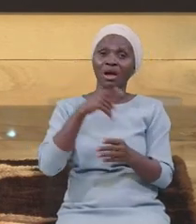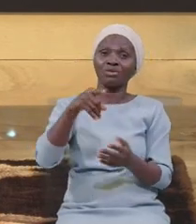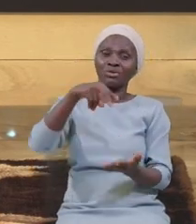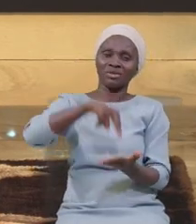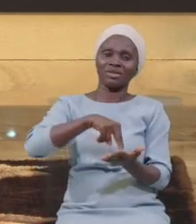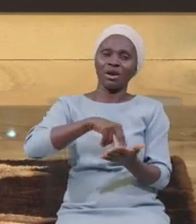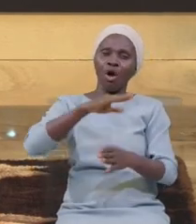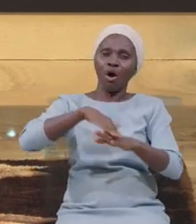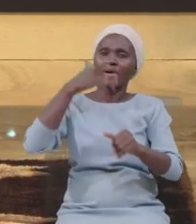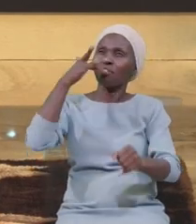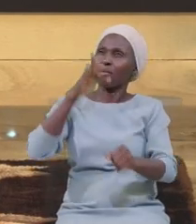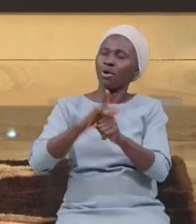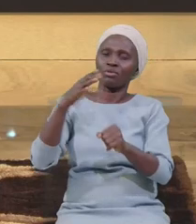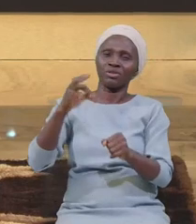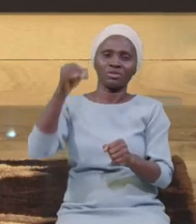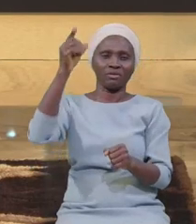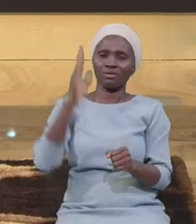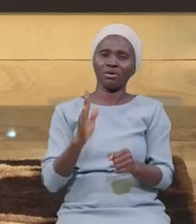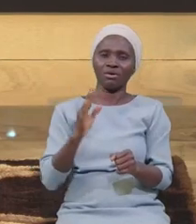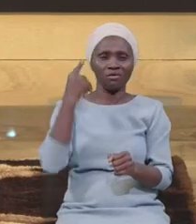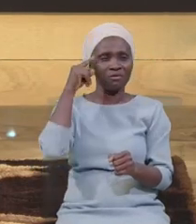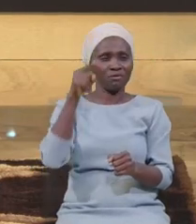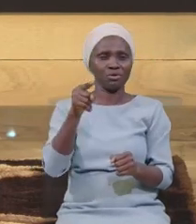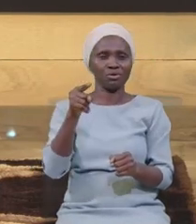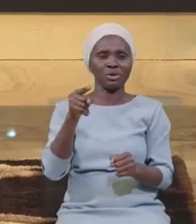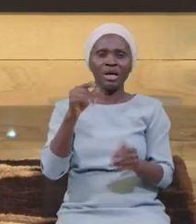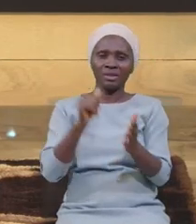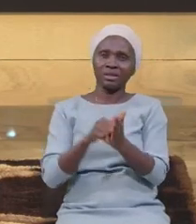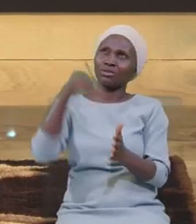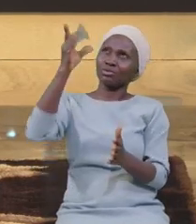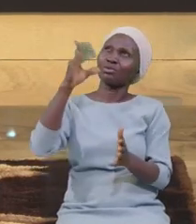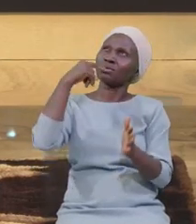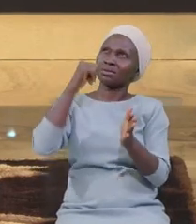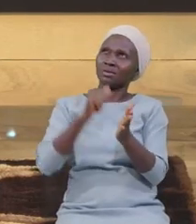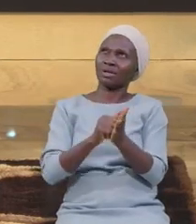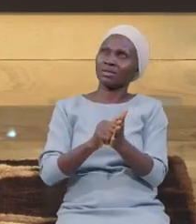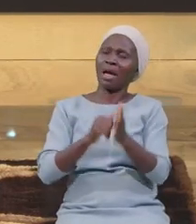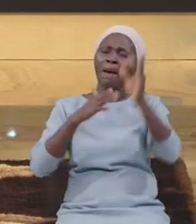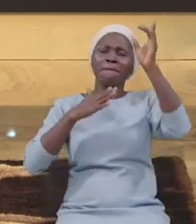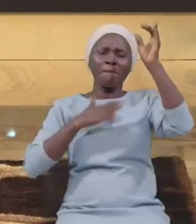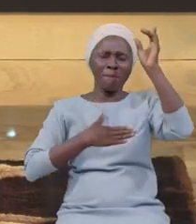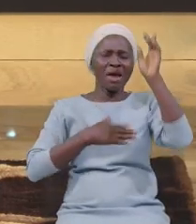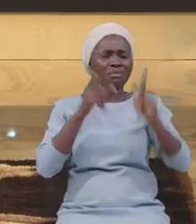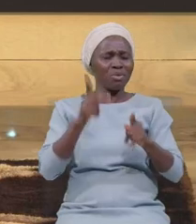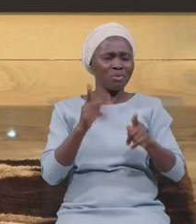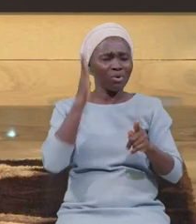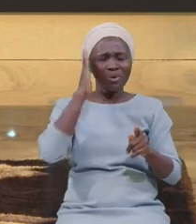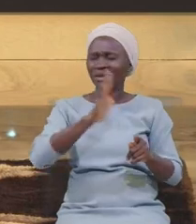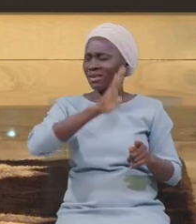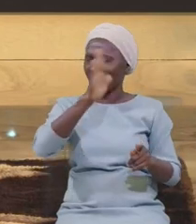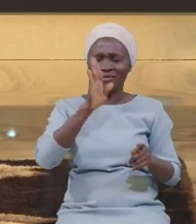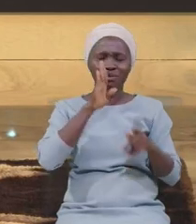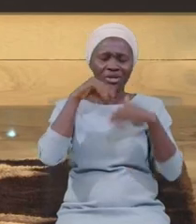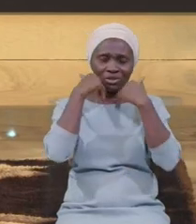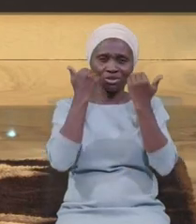ferme sur cette promesse du Seigneur que mon peuple ne sera jamais dans la